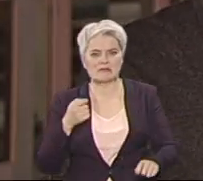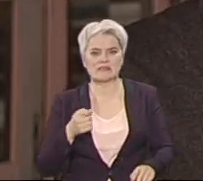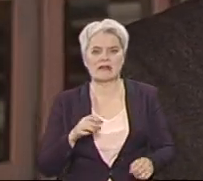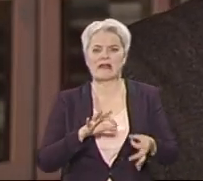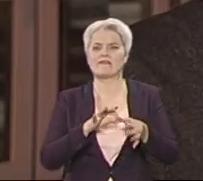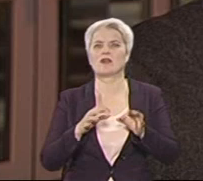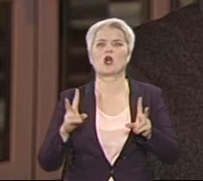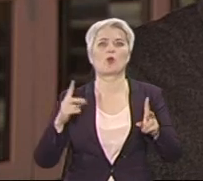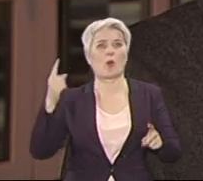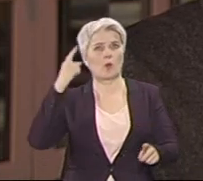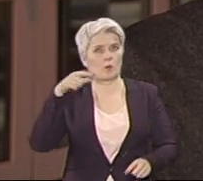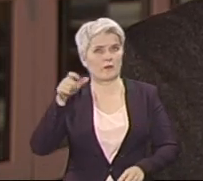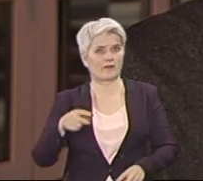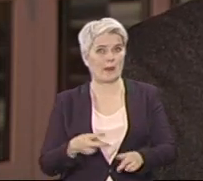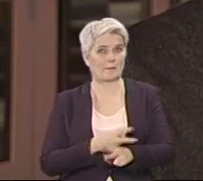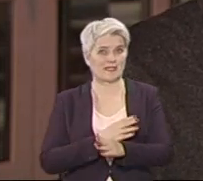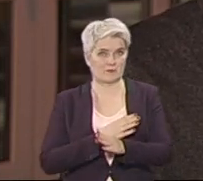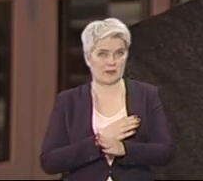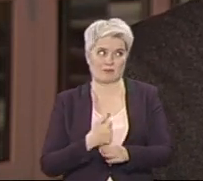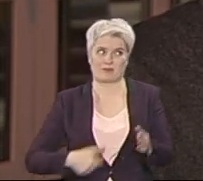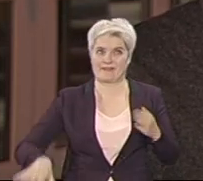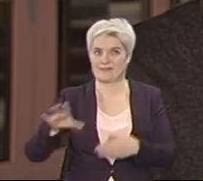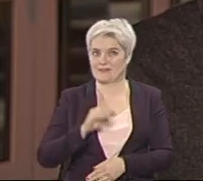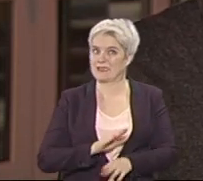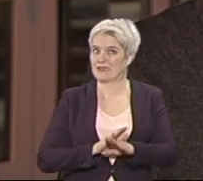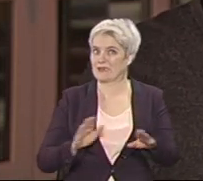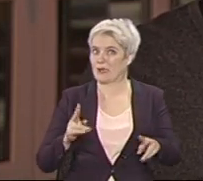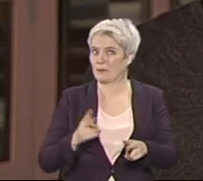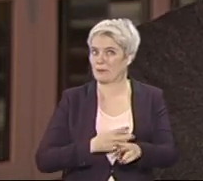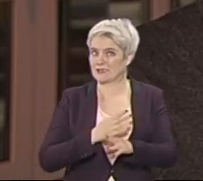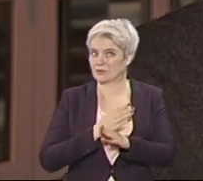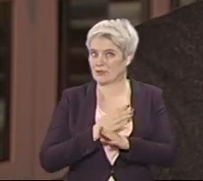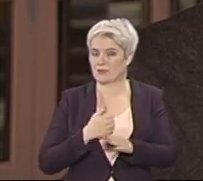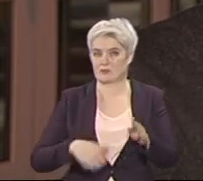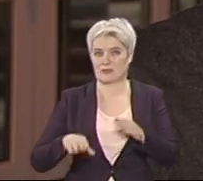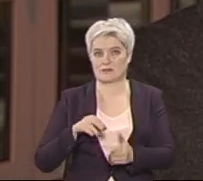«хтось думає, що він безсмертний», так я нагадаю, що ми всі не безсмертні, ми всі ходимо під Бог.